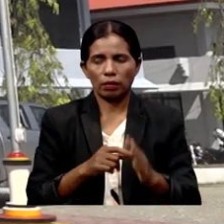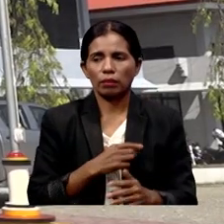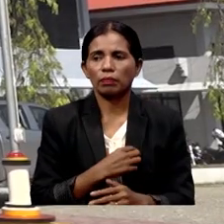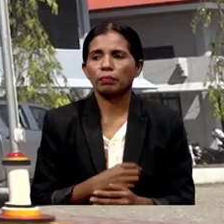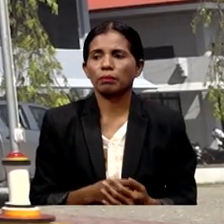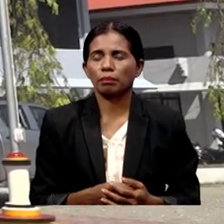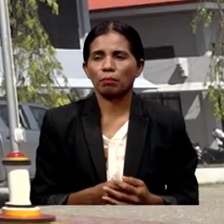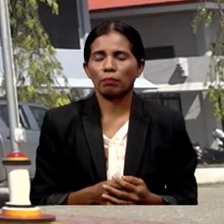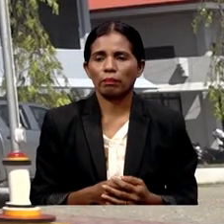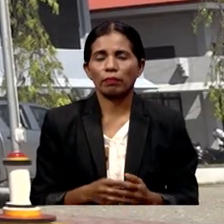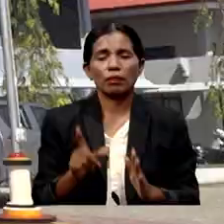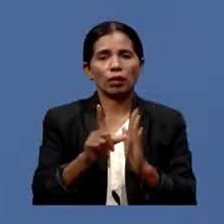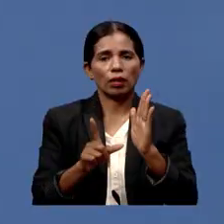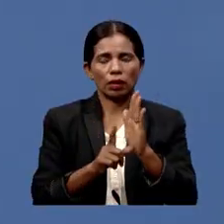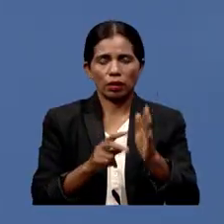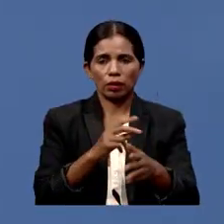Decreto-lei número